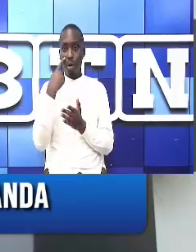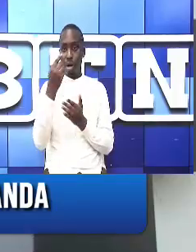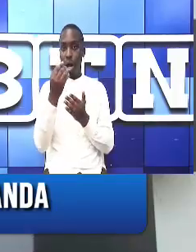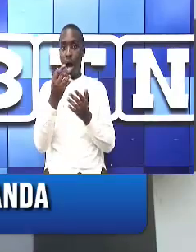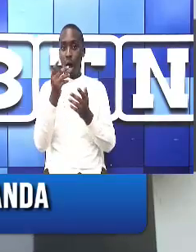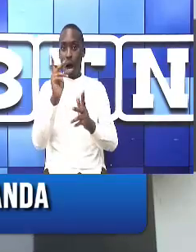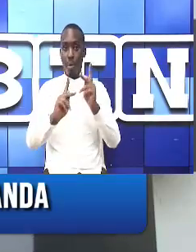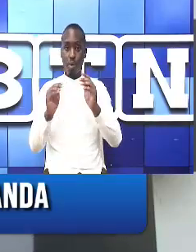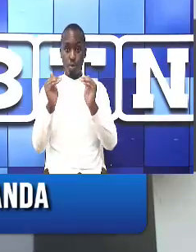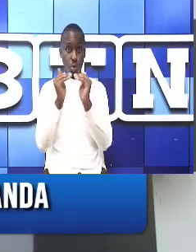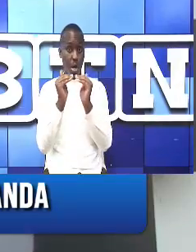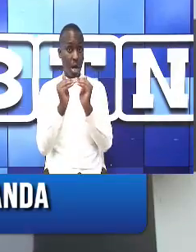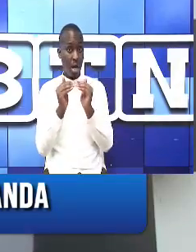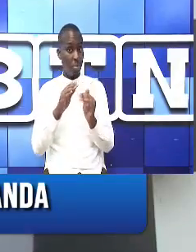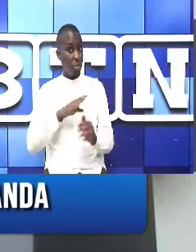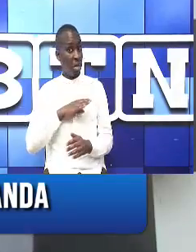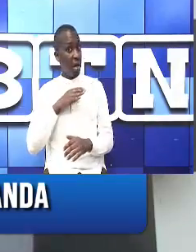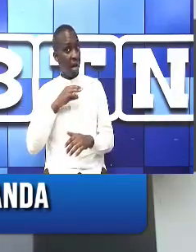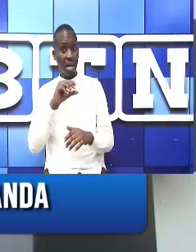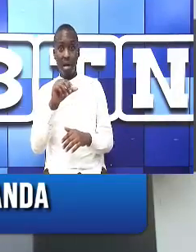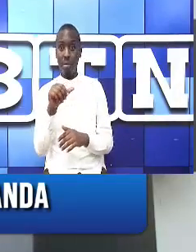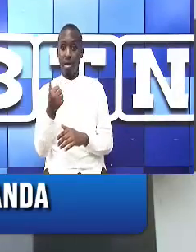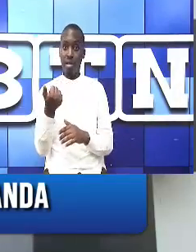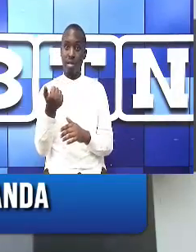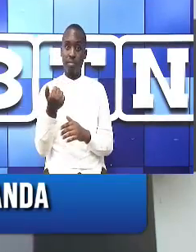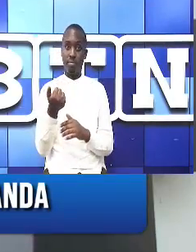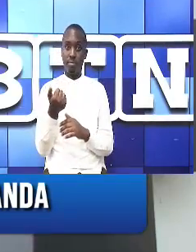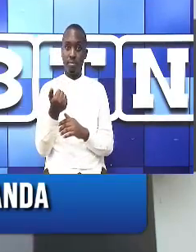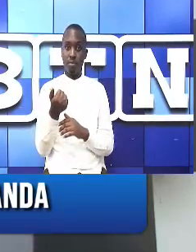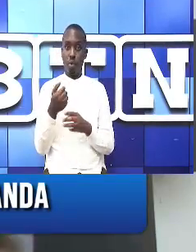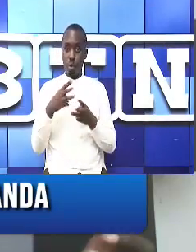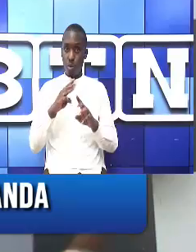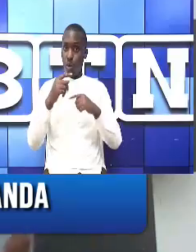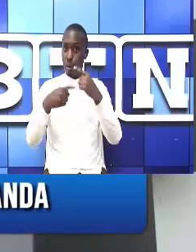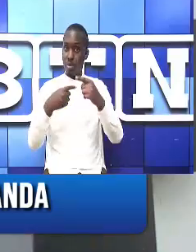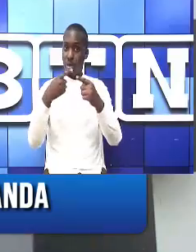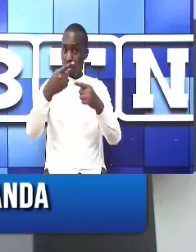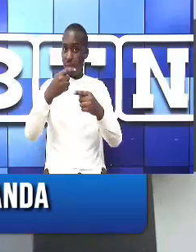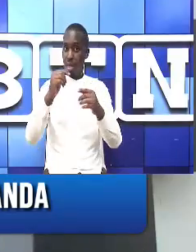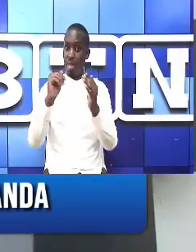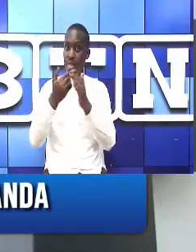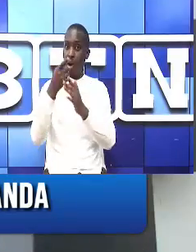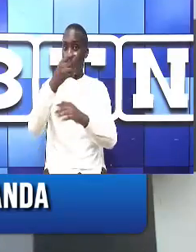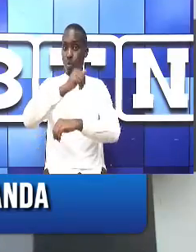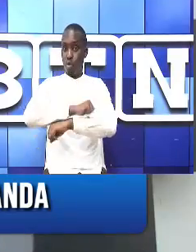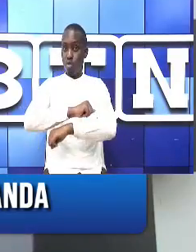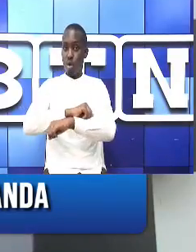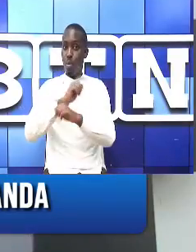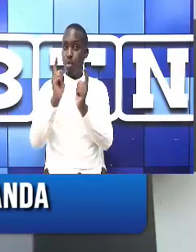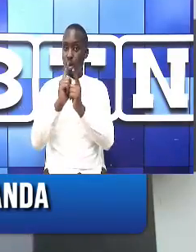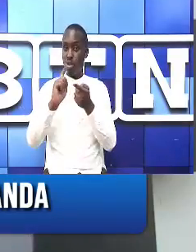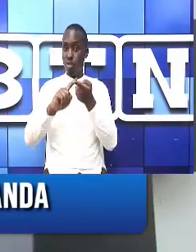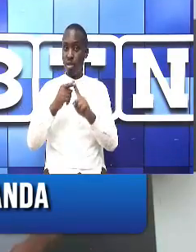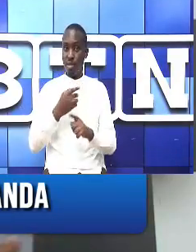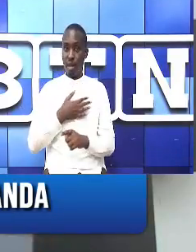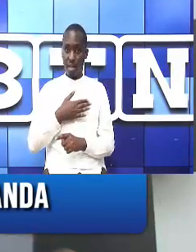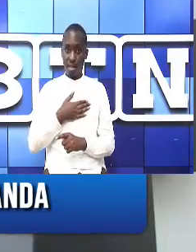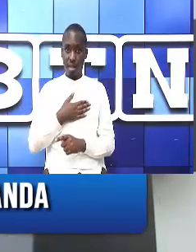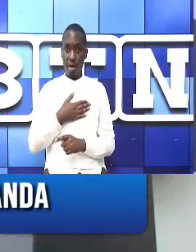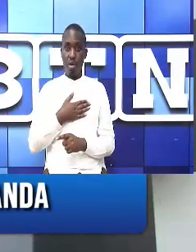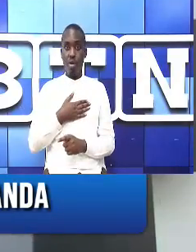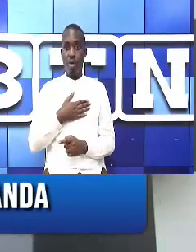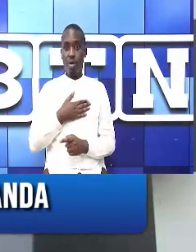abo tungana noneho uko ngenda njya ku ishuri mpura nabo bagenzi banjye ubwo